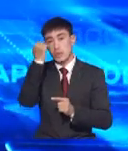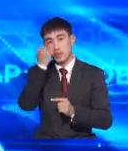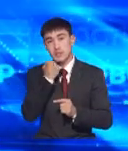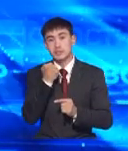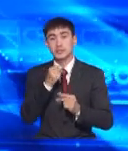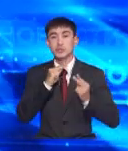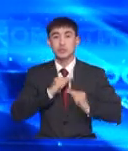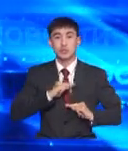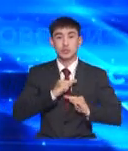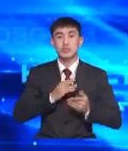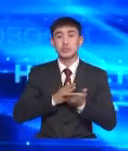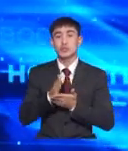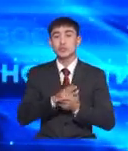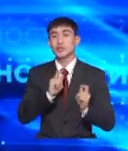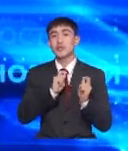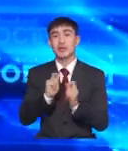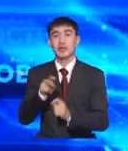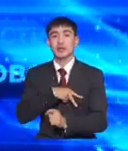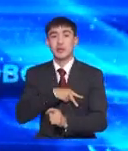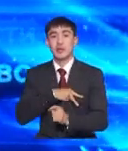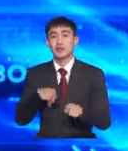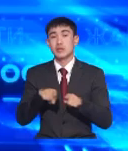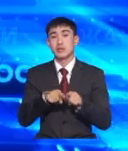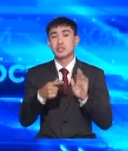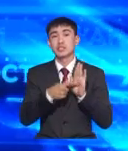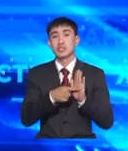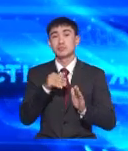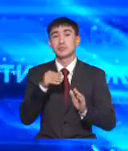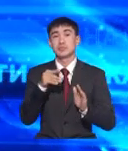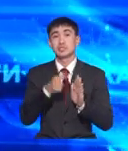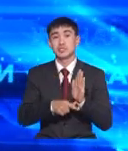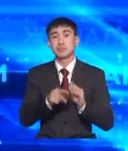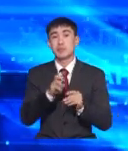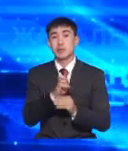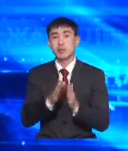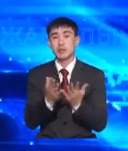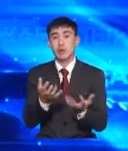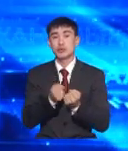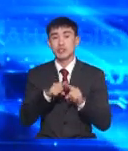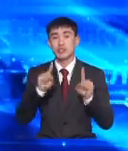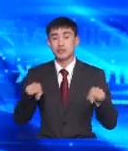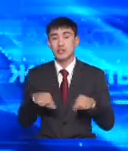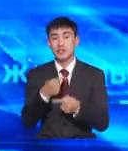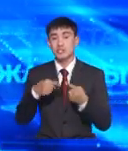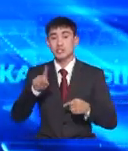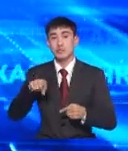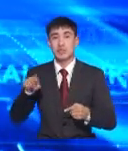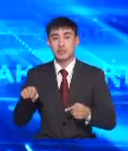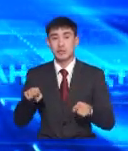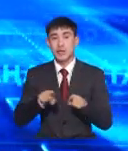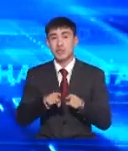благодарности за свой труд но и заслуженных наград так почти сем десятков библиотекарей получили сертификаты в различных